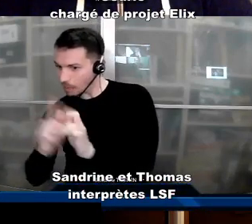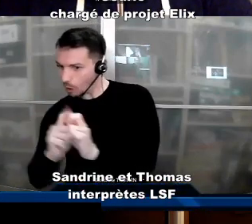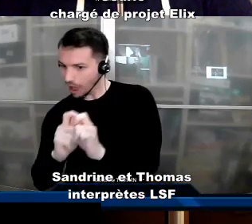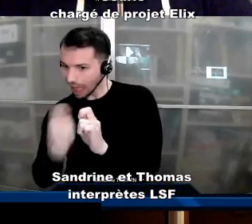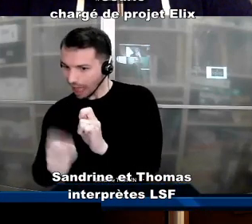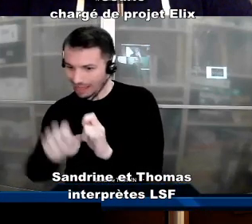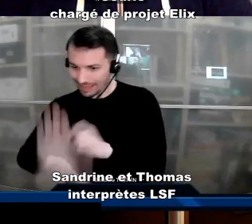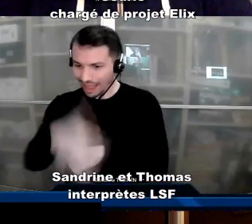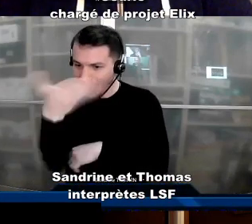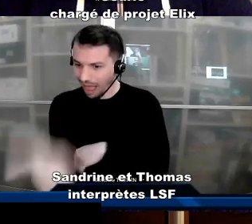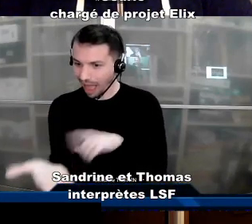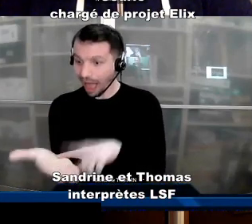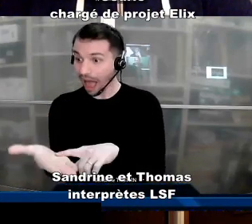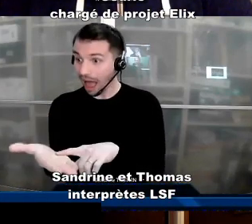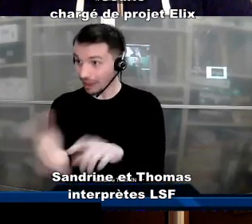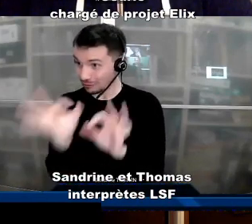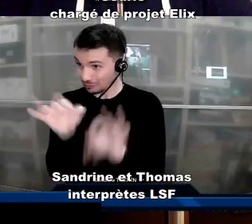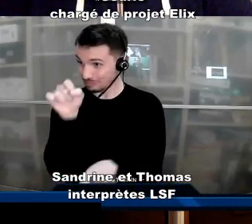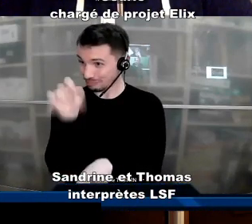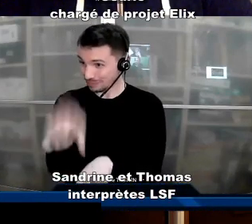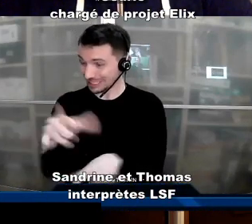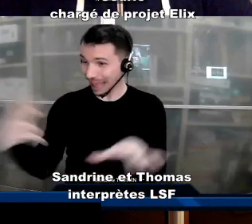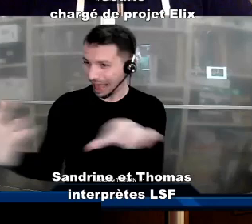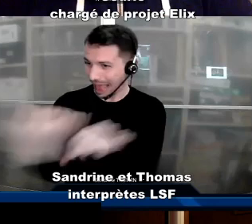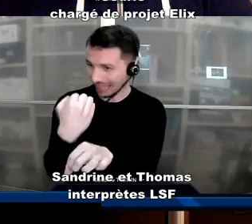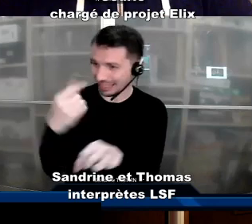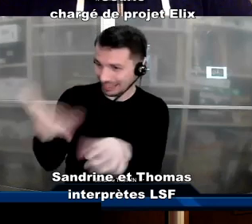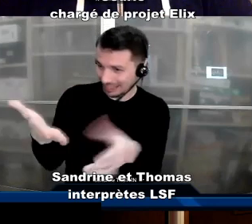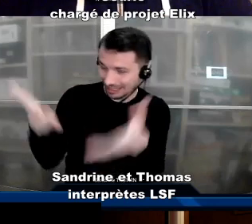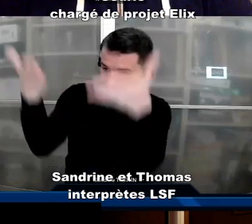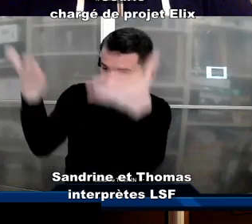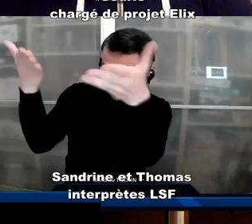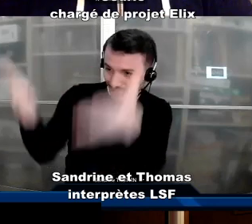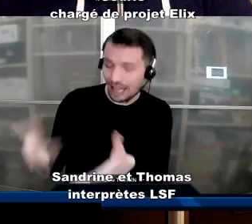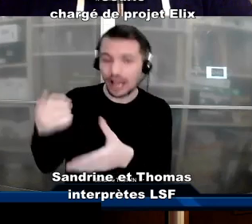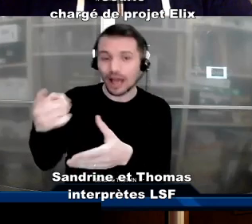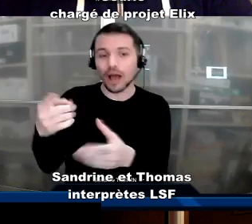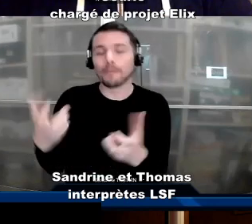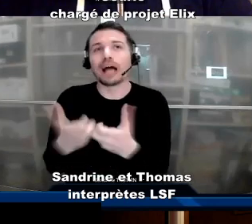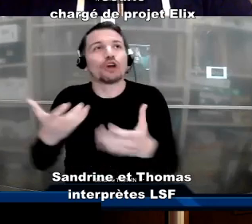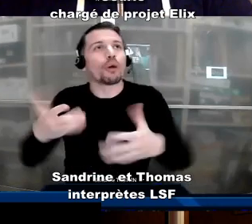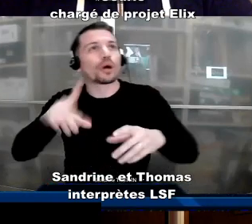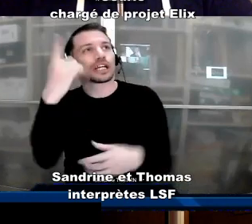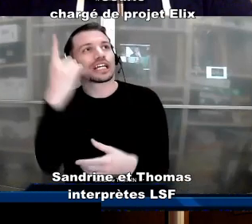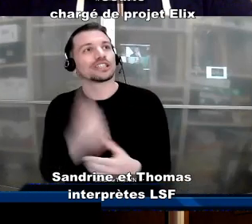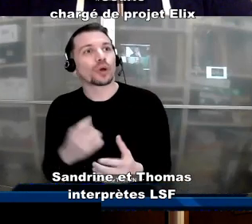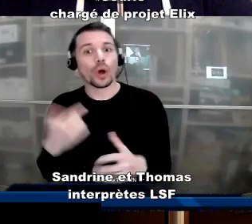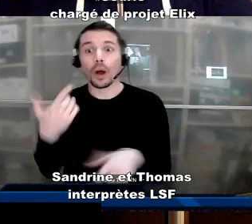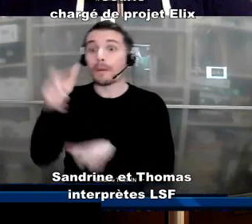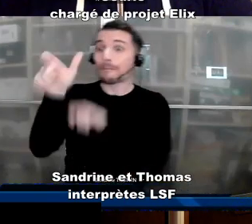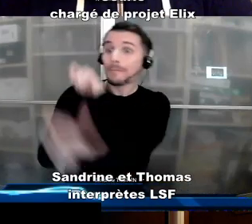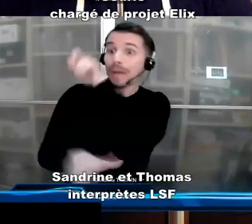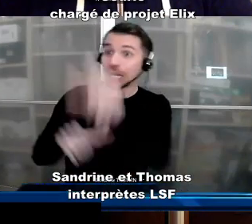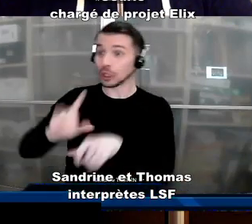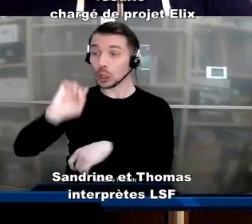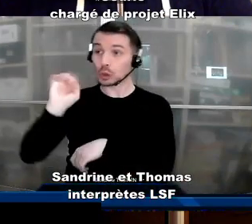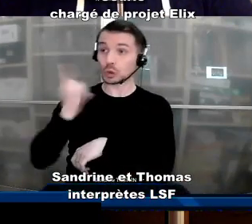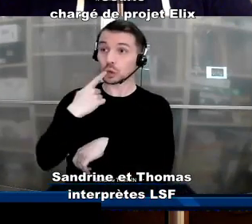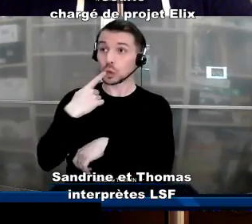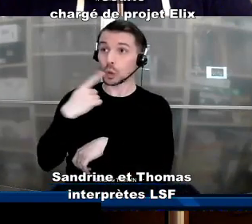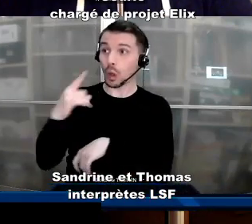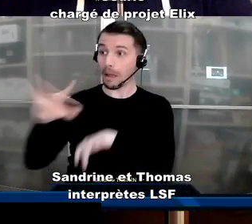gagner. Et en gros, les questions, ça va être en quelle année deux personnes sourdes ont eu le droit de se